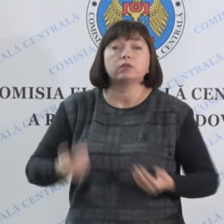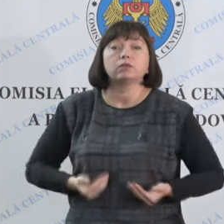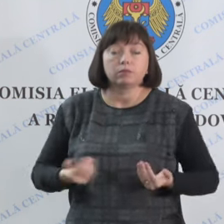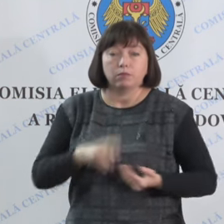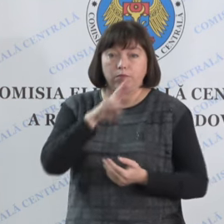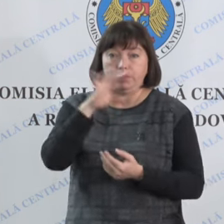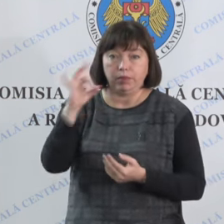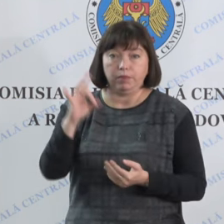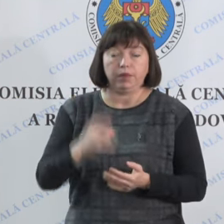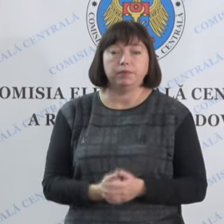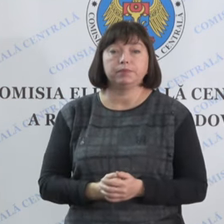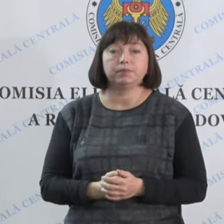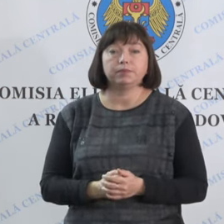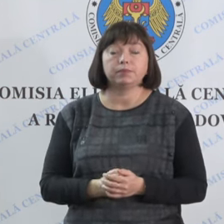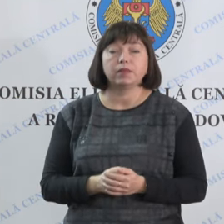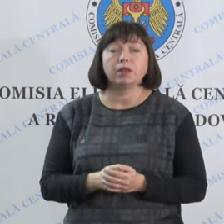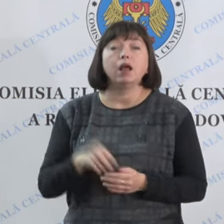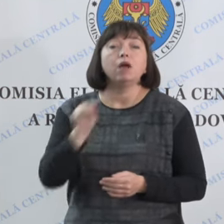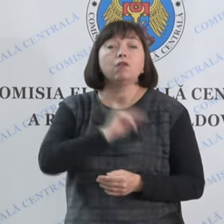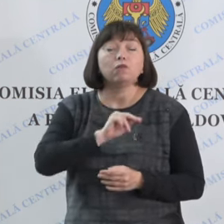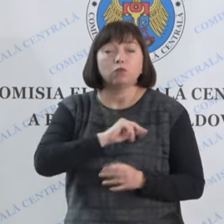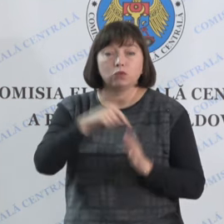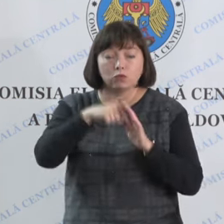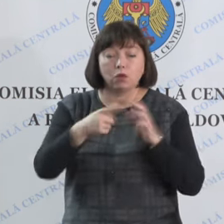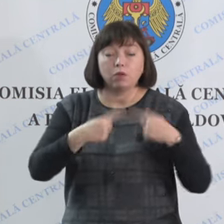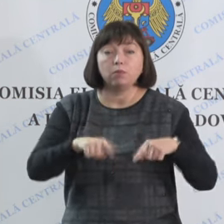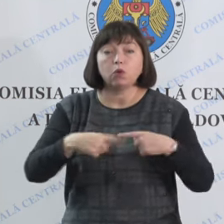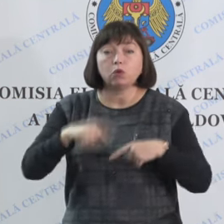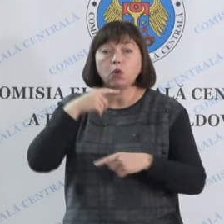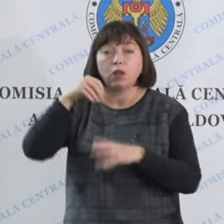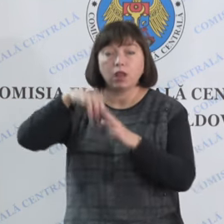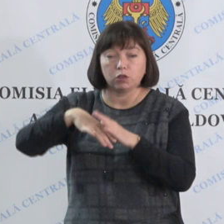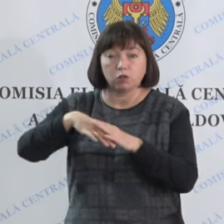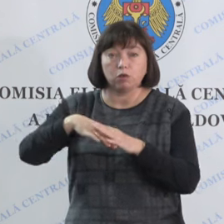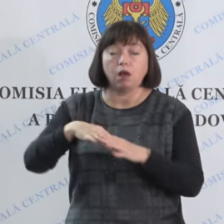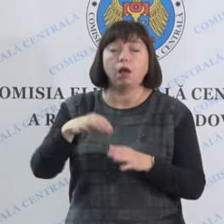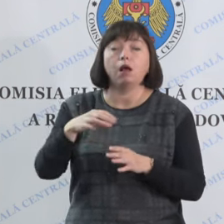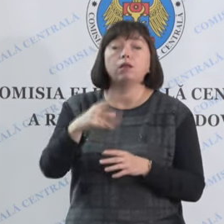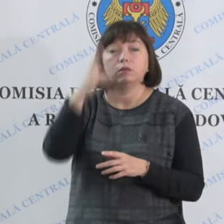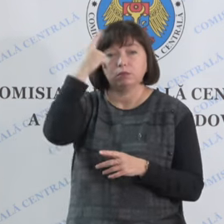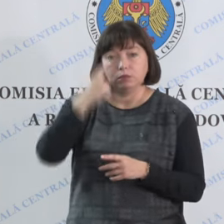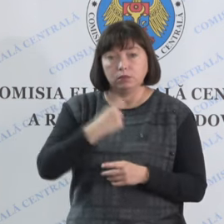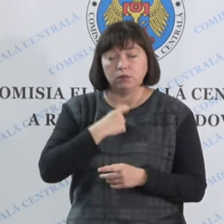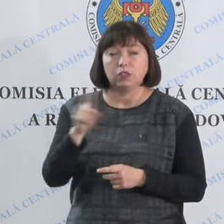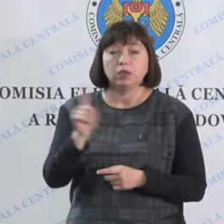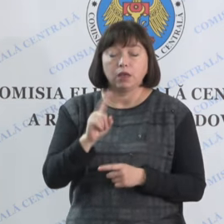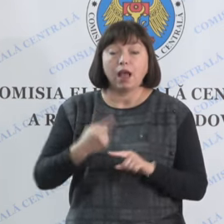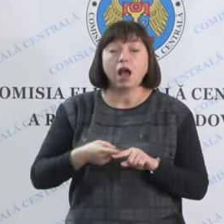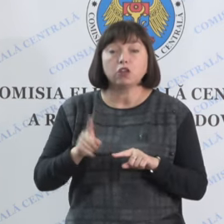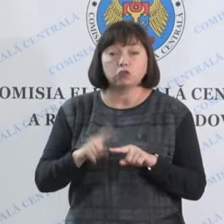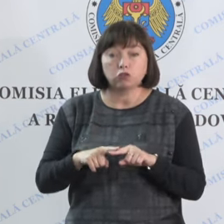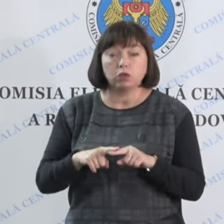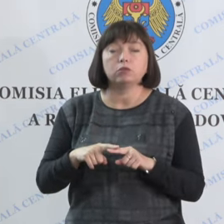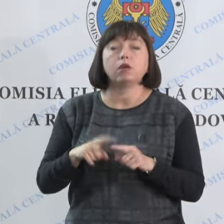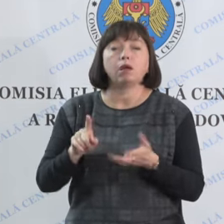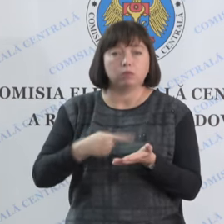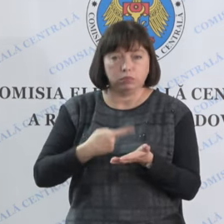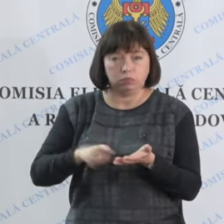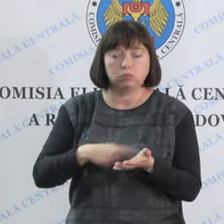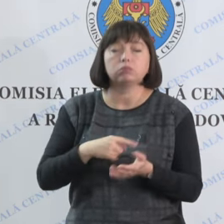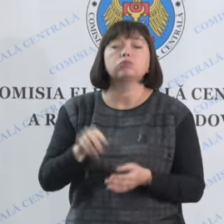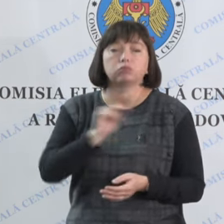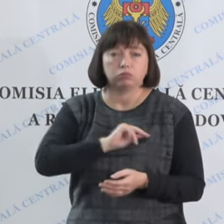stânga Nistrului. Funcționarii birourilor electorale respective ne-au comunicat că acestea funcționează